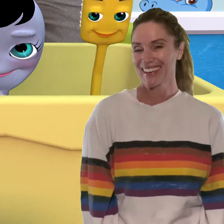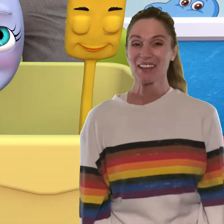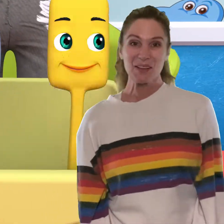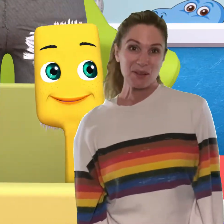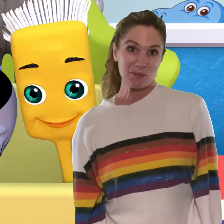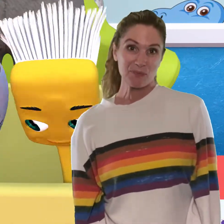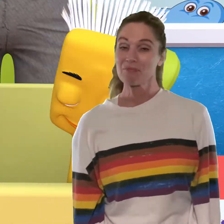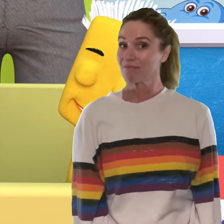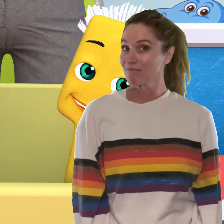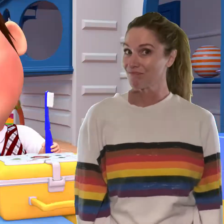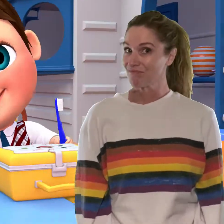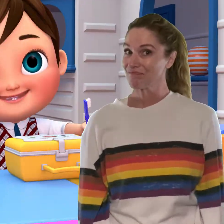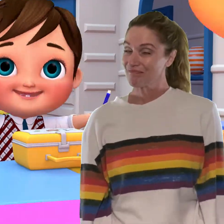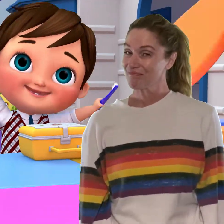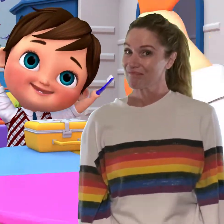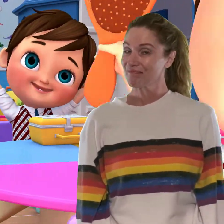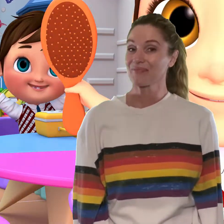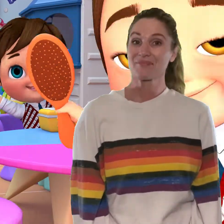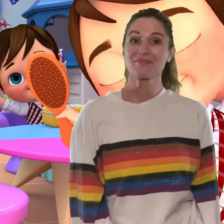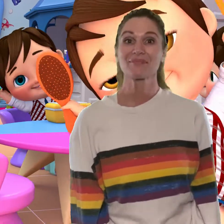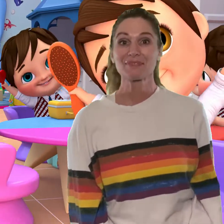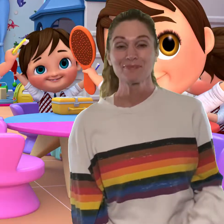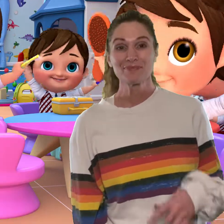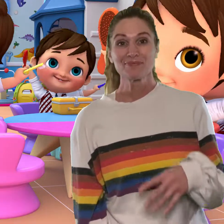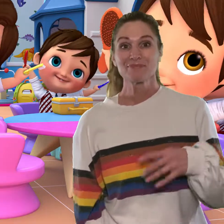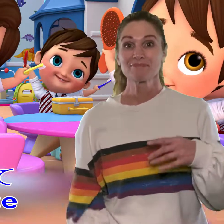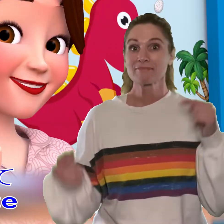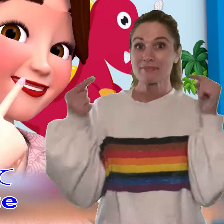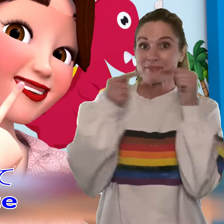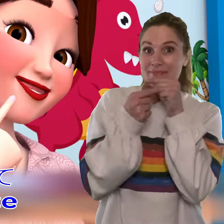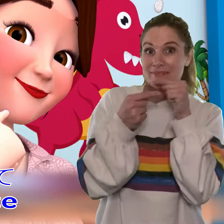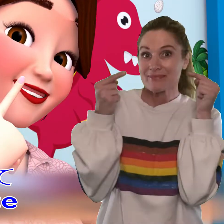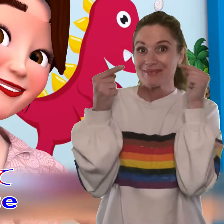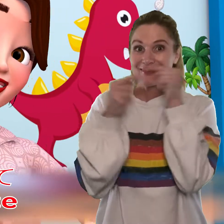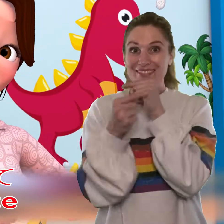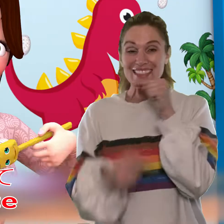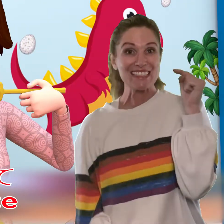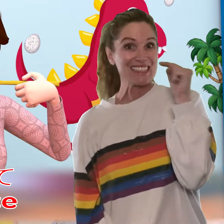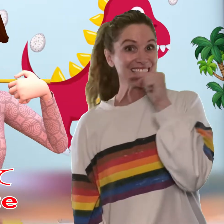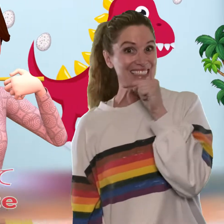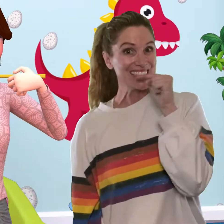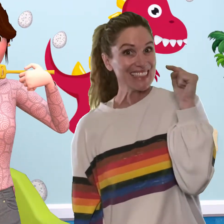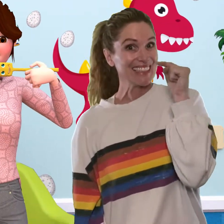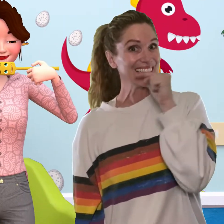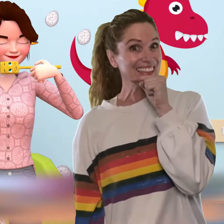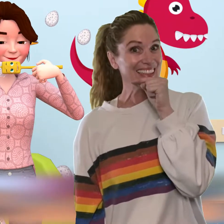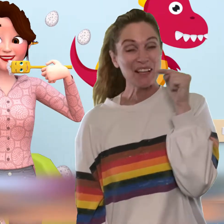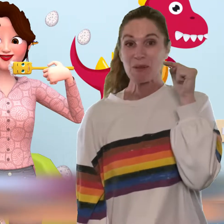み